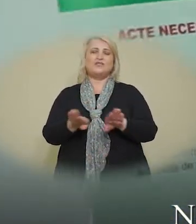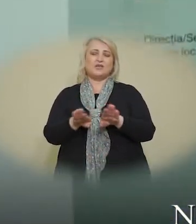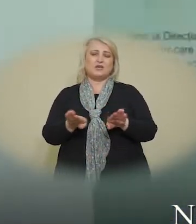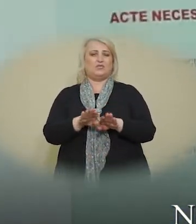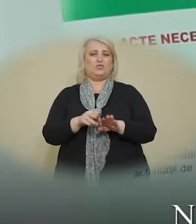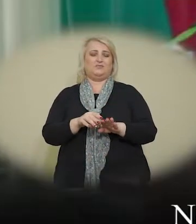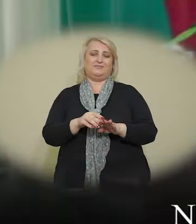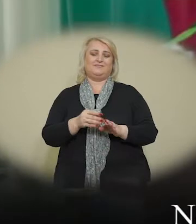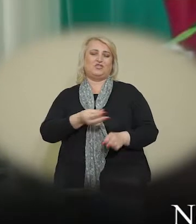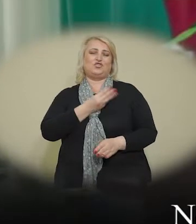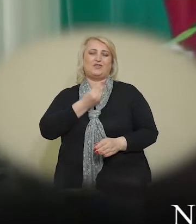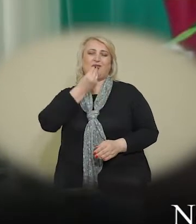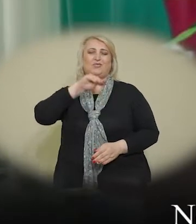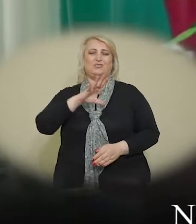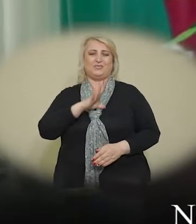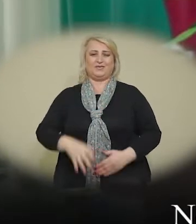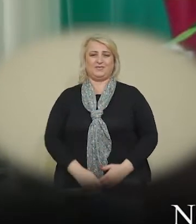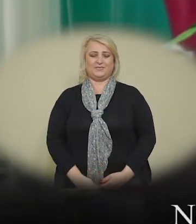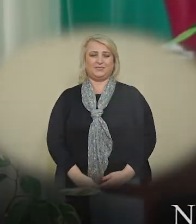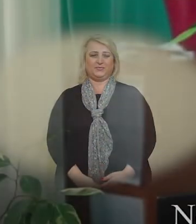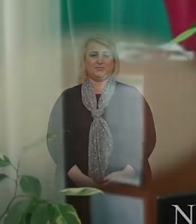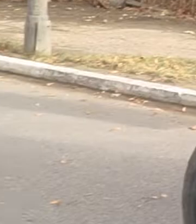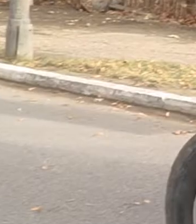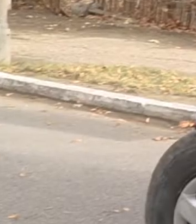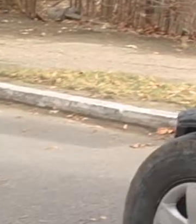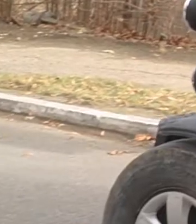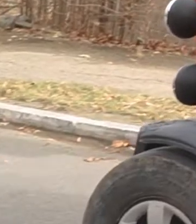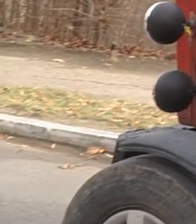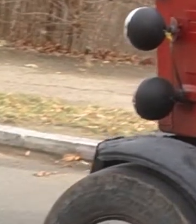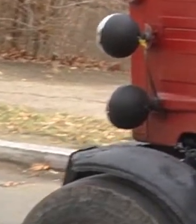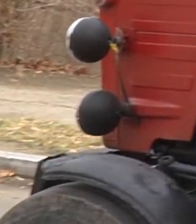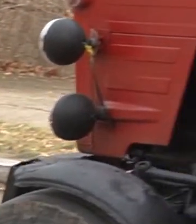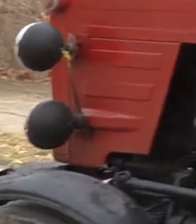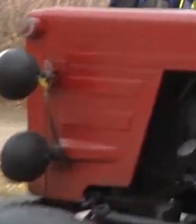agenții economici dar tot așa de dorit mănânc sat